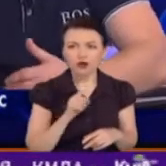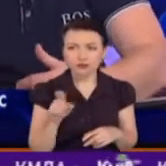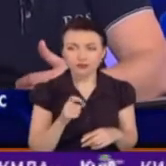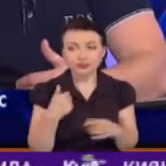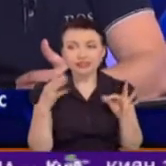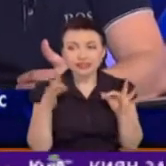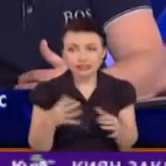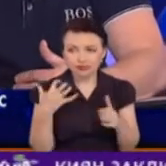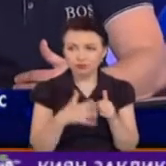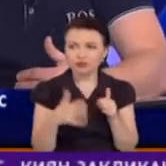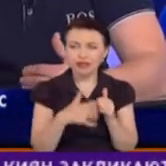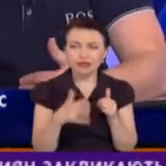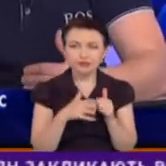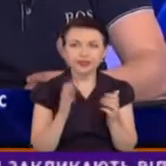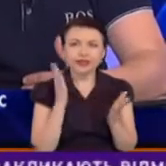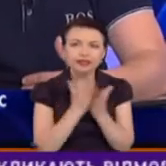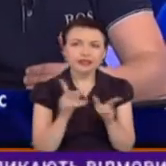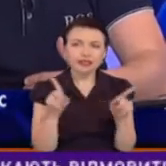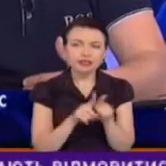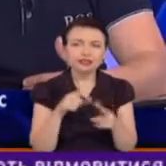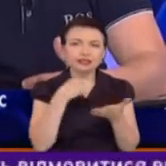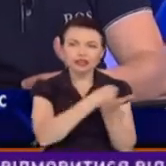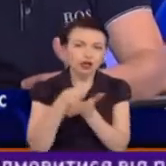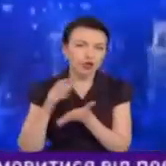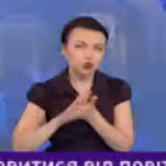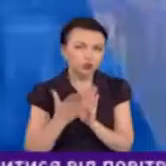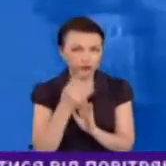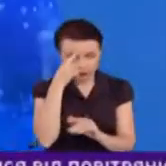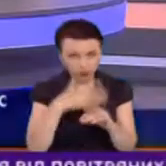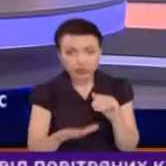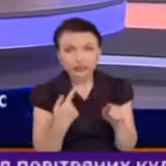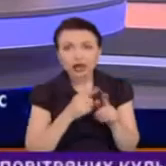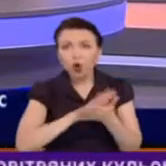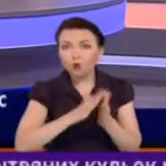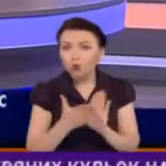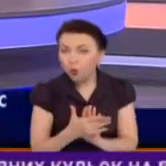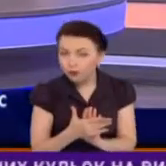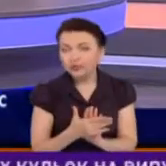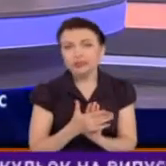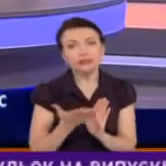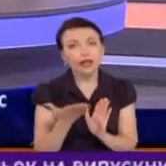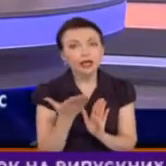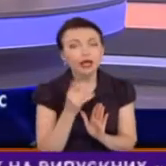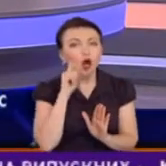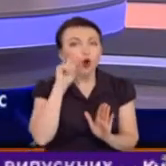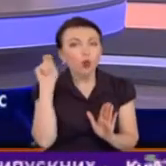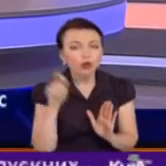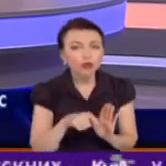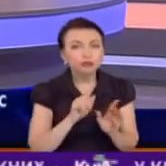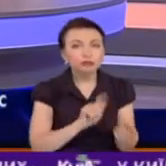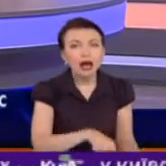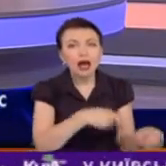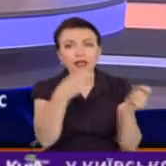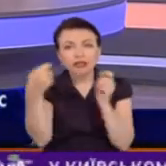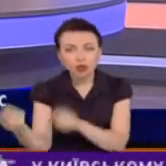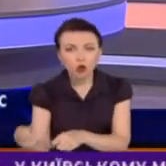істина десь посередині. Є так звані стандартні умови, розумієте? Це ті умови, за яких Укртрансгаз передає газ